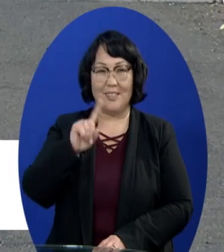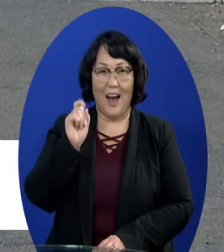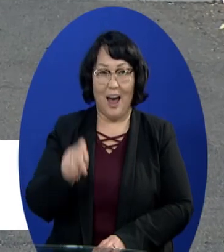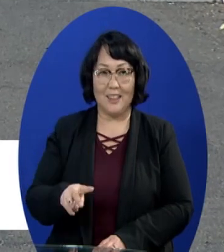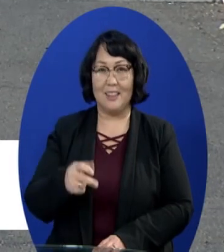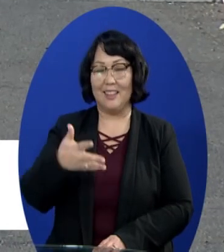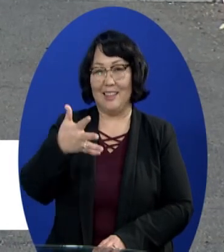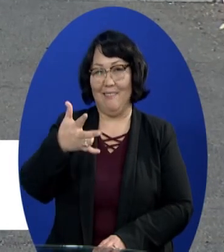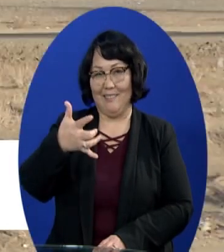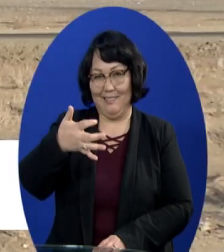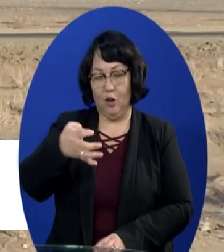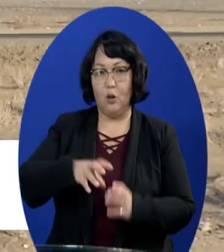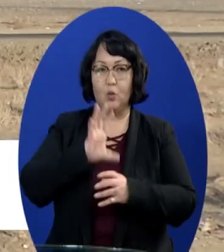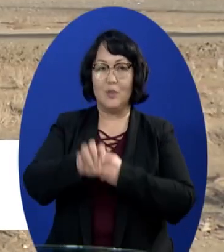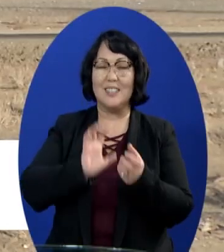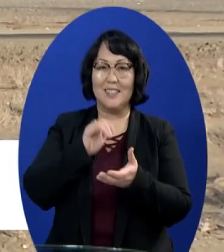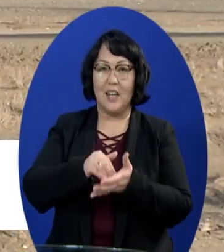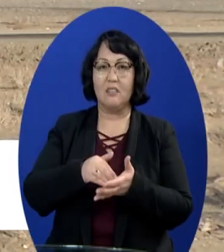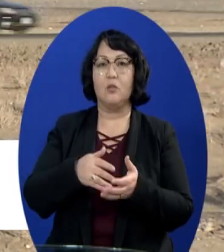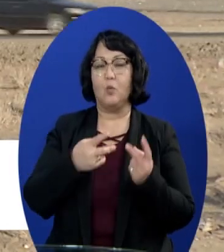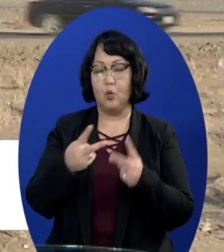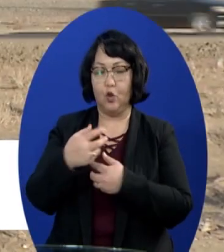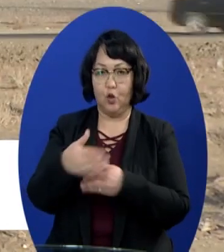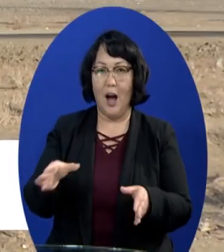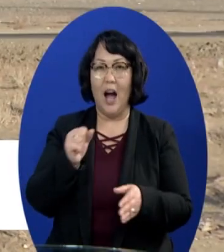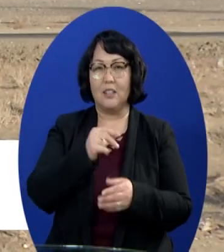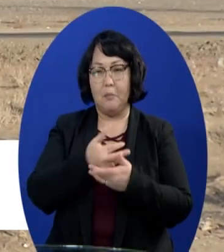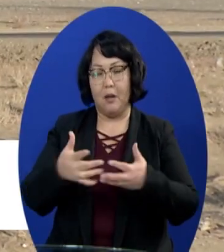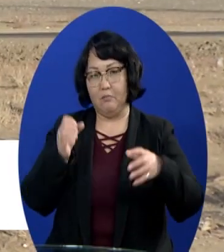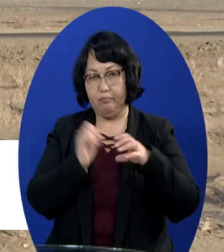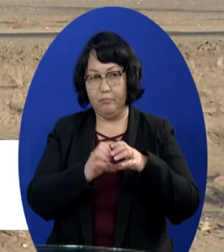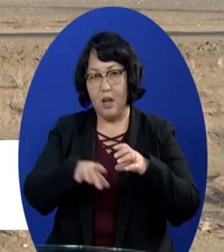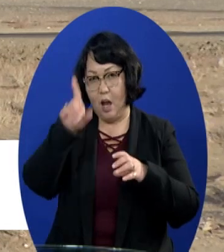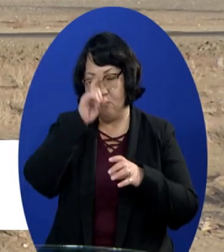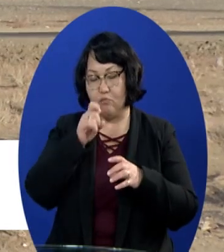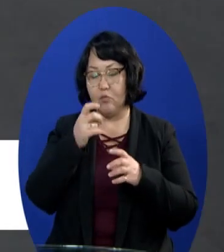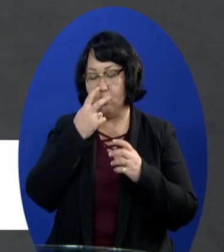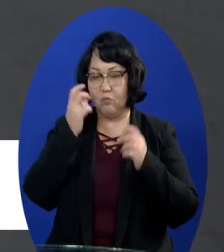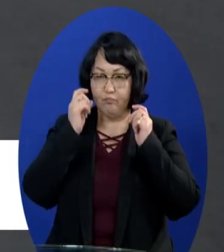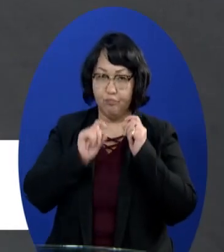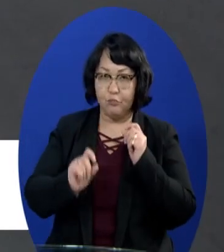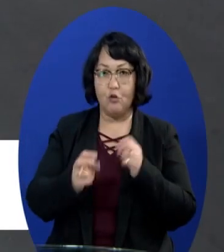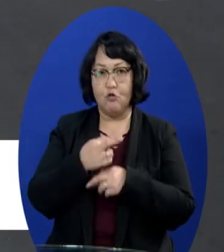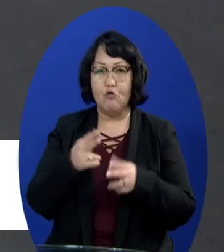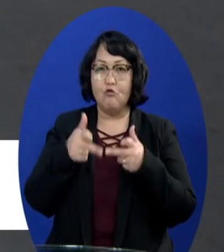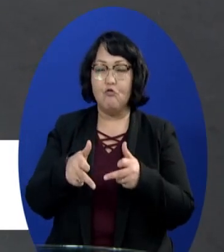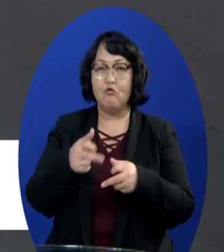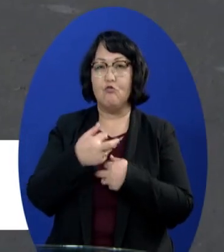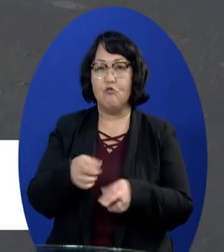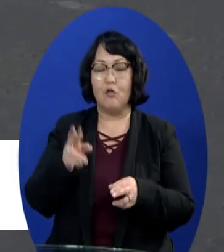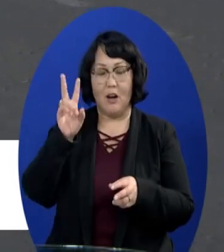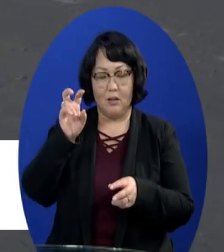улсын стандартад нийцэн үүнд үйлчлэгээний танхим ачаа хадгалах хэсэг эмчийн үзлэгийн өрөө хөгжлийн бэрхшээлтэй иргэдэд зориулсан ариун цэврийн